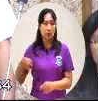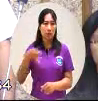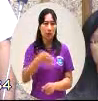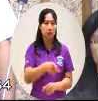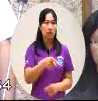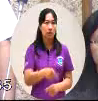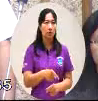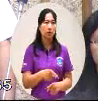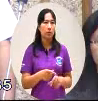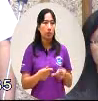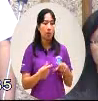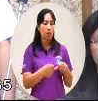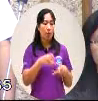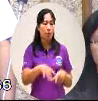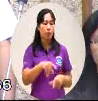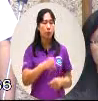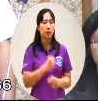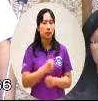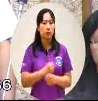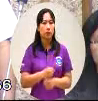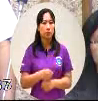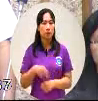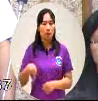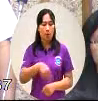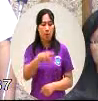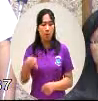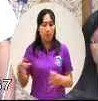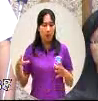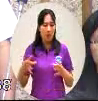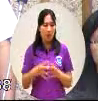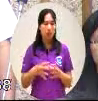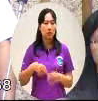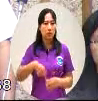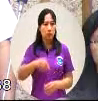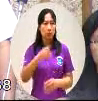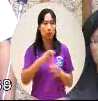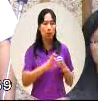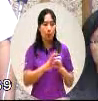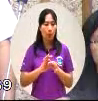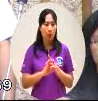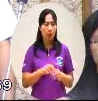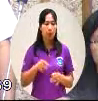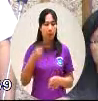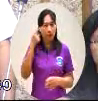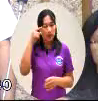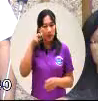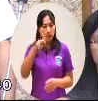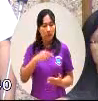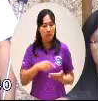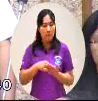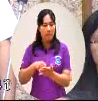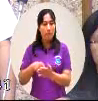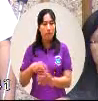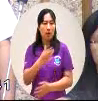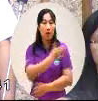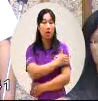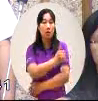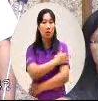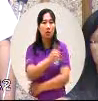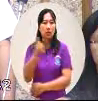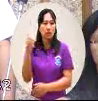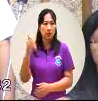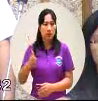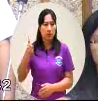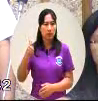原民会跟中央重建会这边呢要共同去关心。我们也把这样的意见哈反映给陈执行长，希望能够找